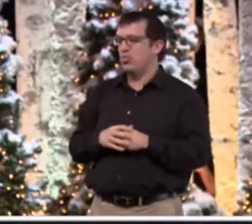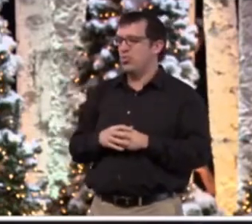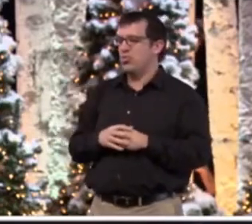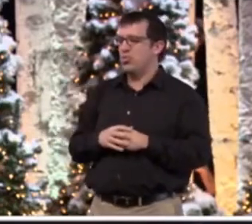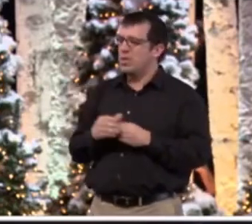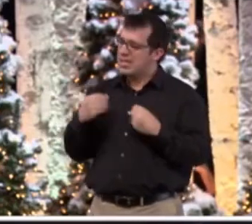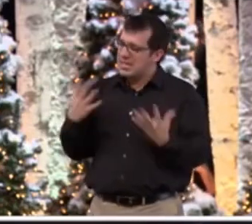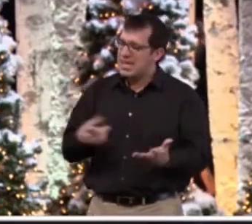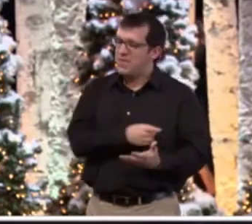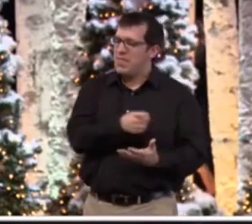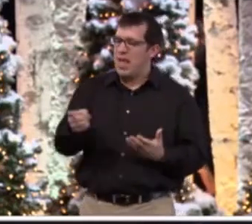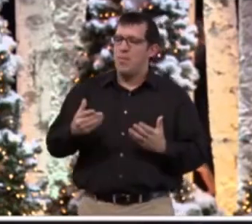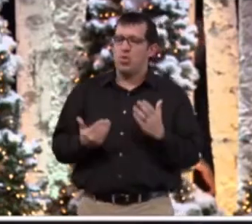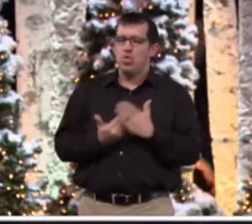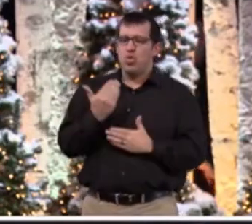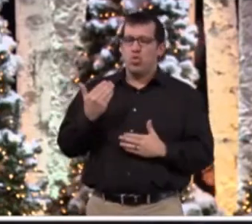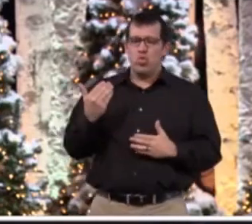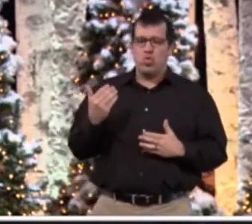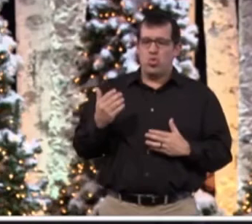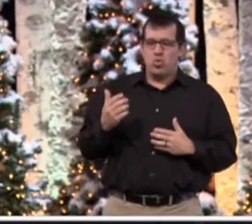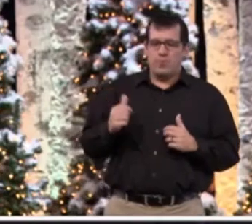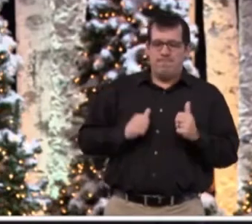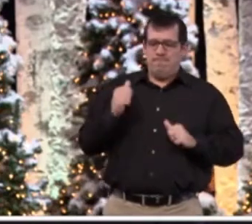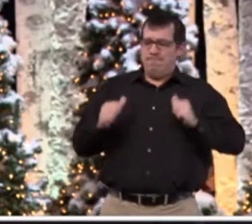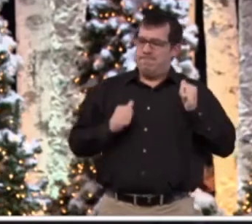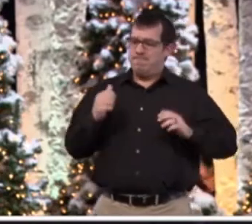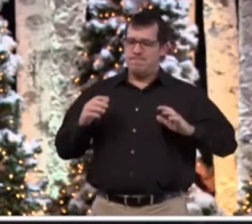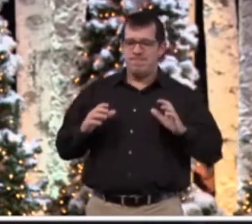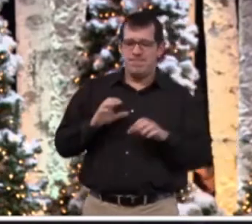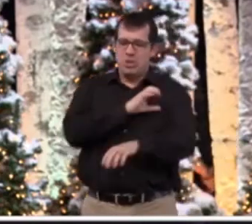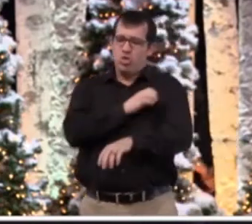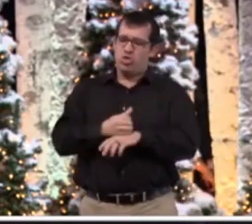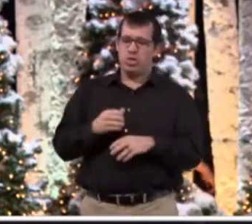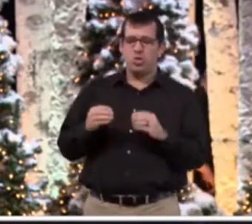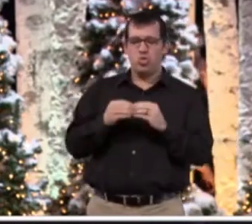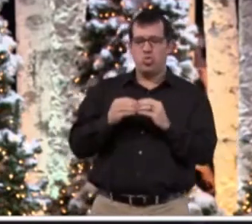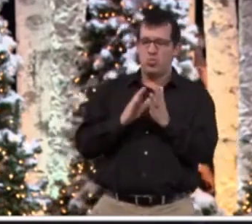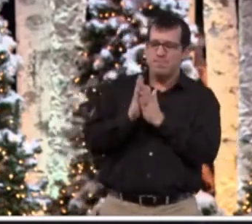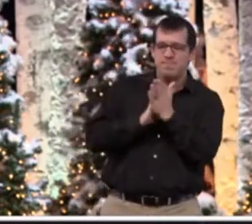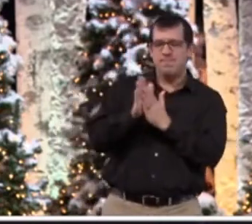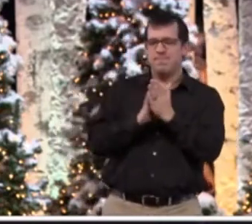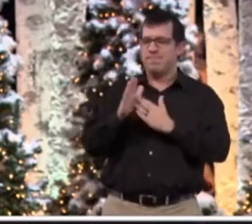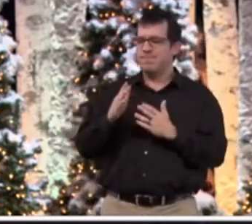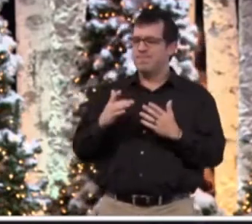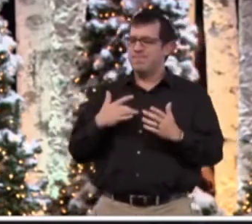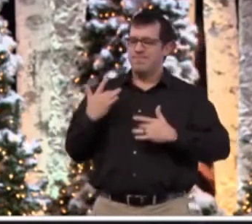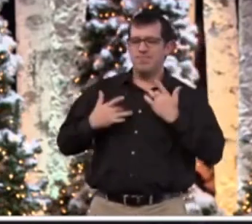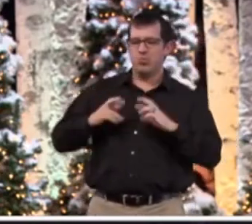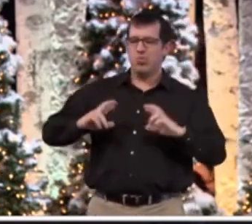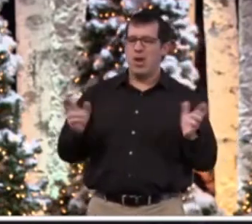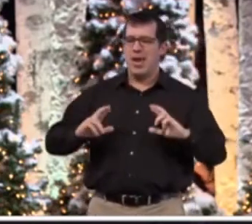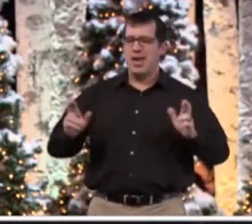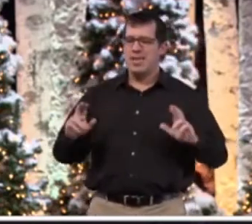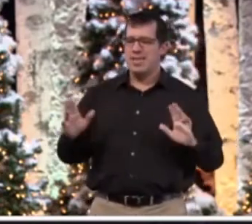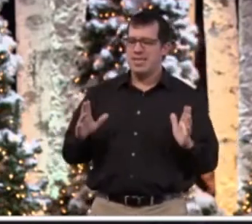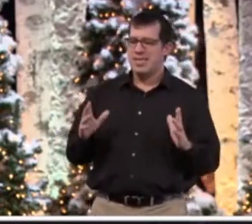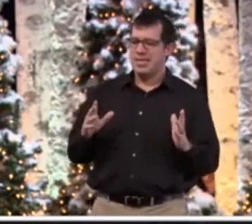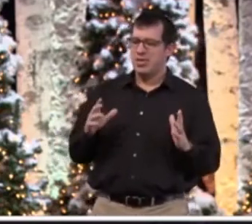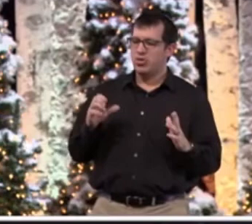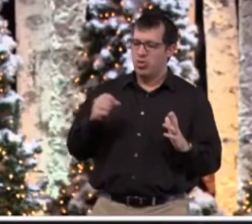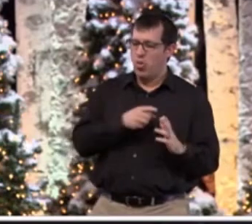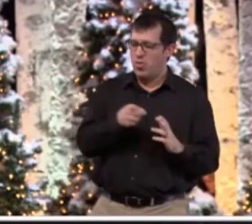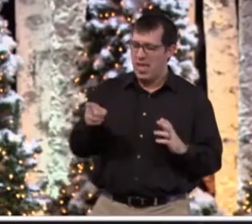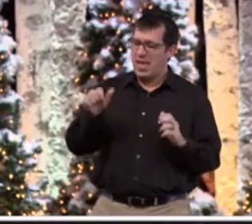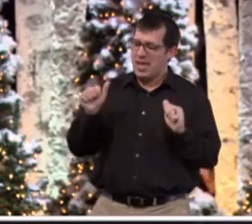नपरोस्। हरेकलाई नयाँ शक्ति दिनुहोस्, हरेकलाई नयाँ ताकत र जोस दिनुहोस्, ताकि हामी